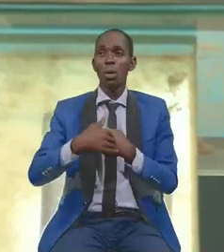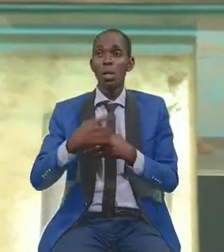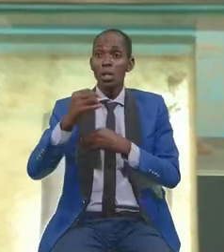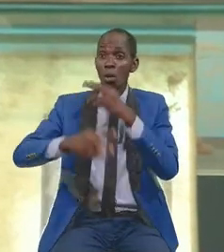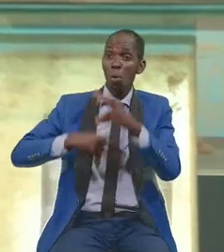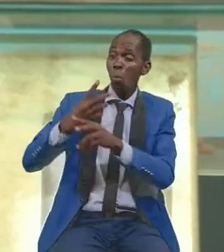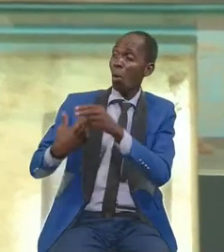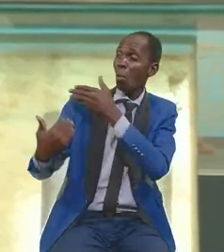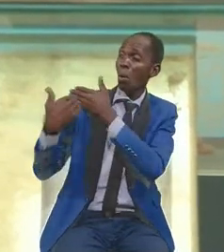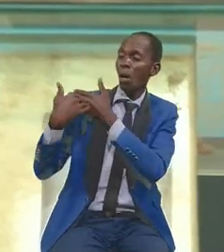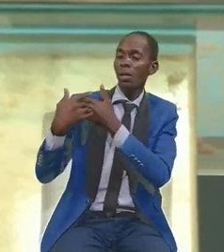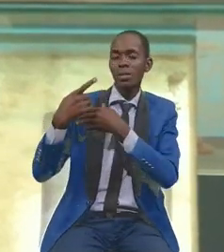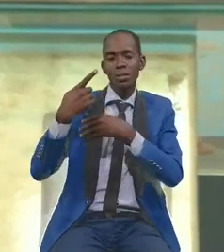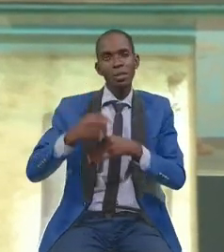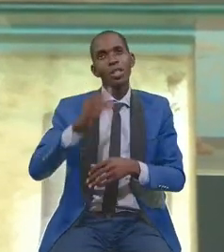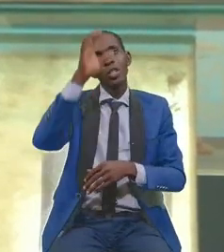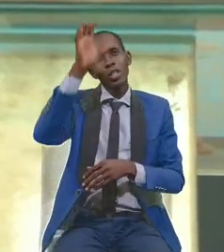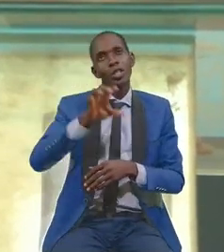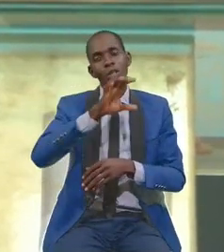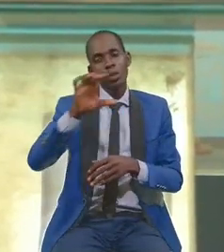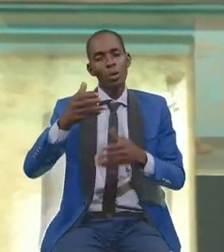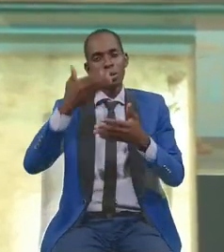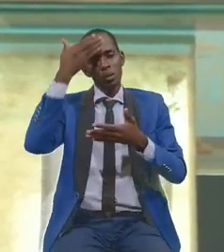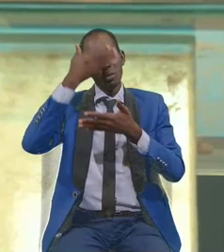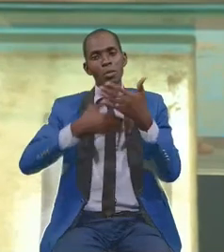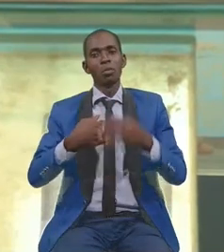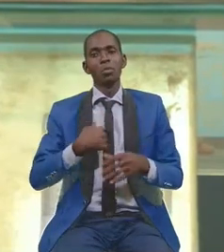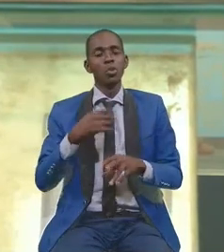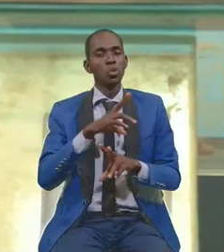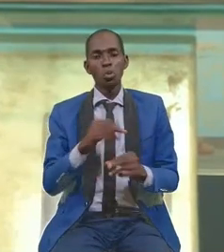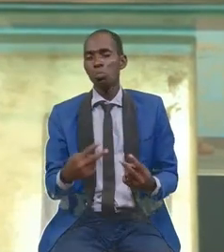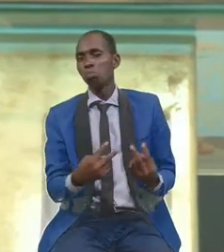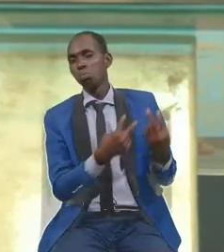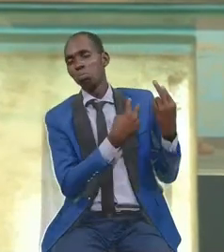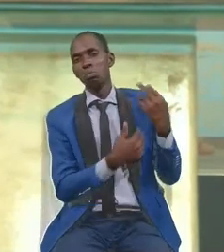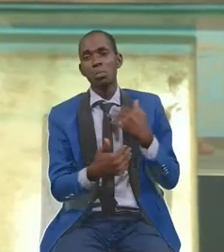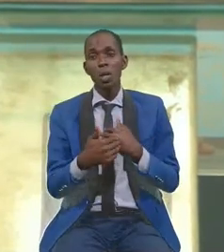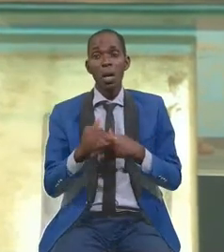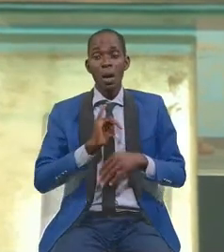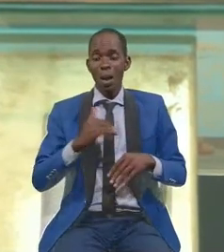derrière moi, la croix devant moi, pas de retour. J'ai décidé